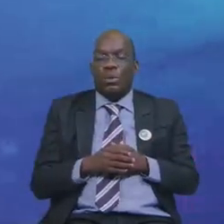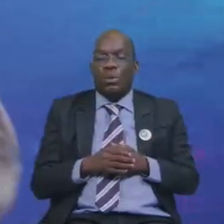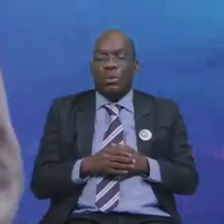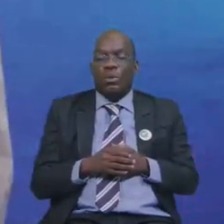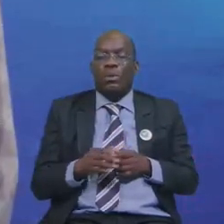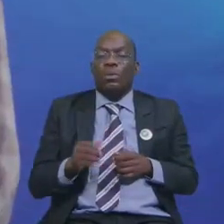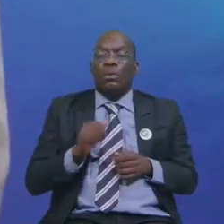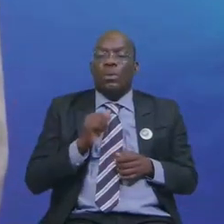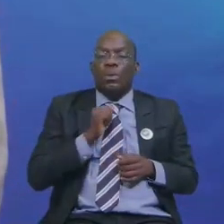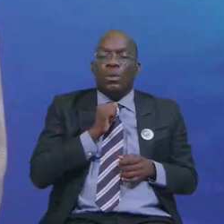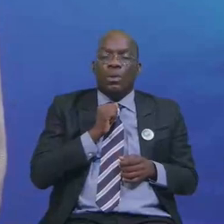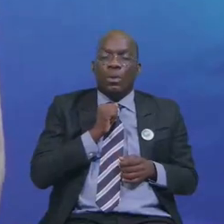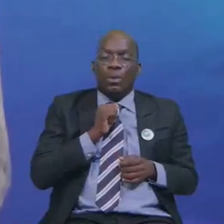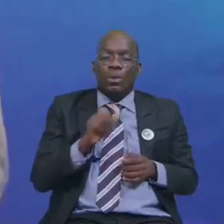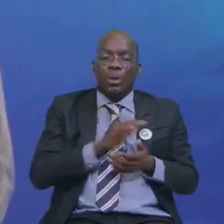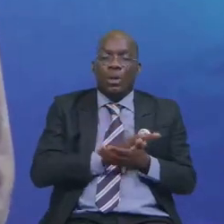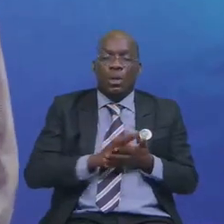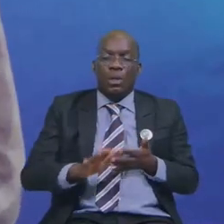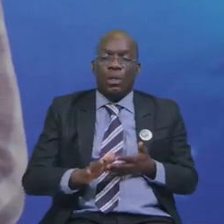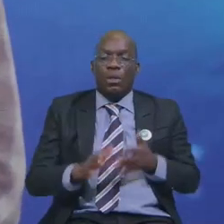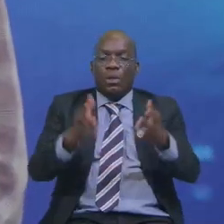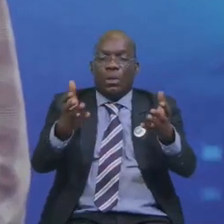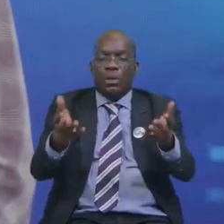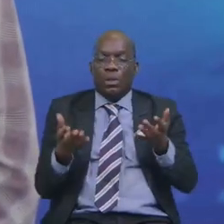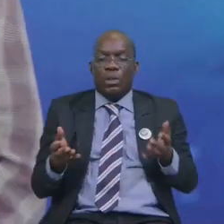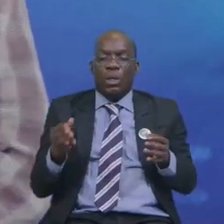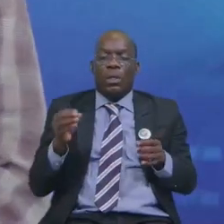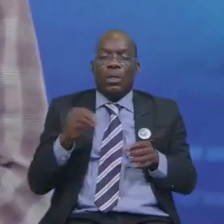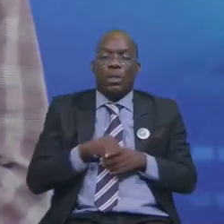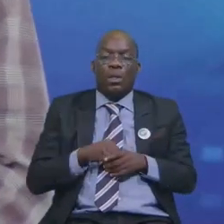la sensualité impure en toute sincérité